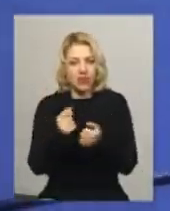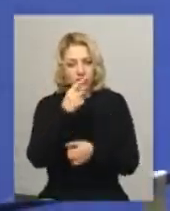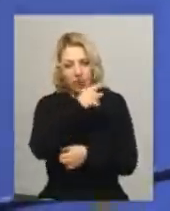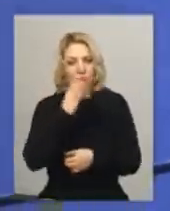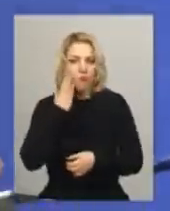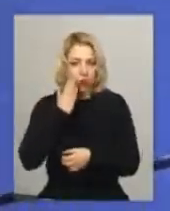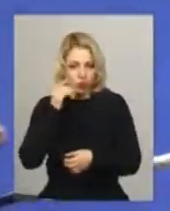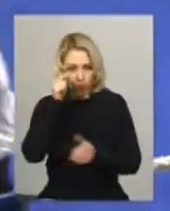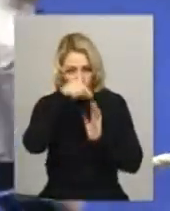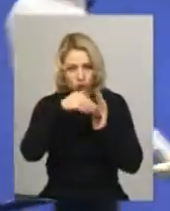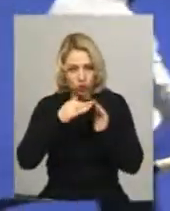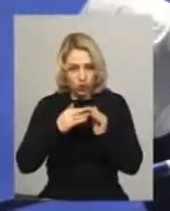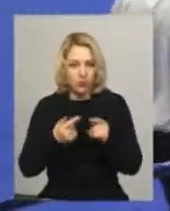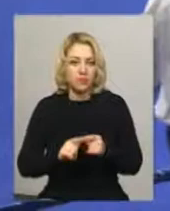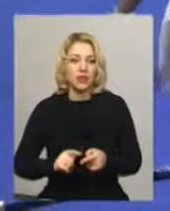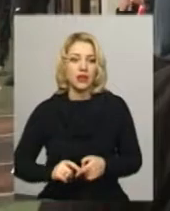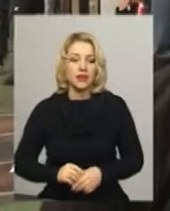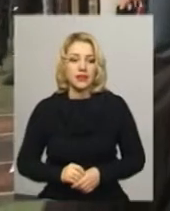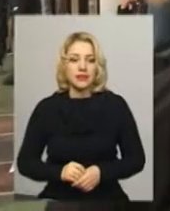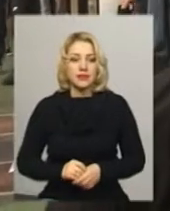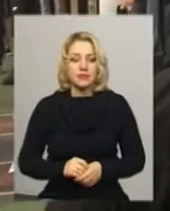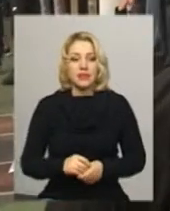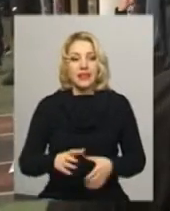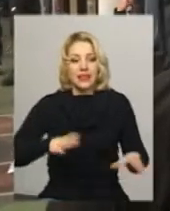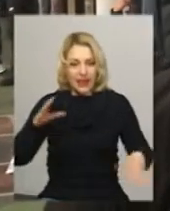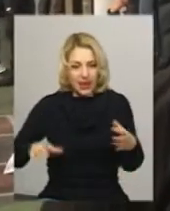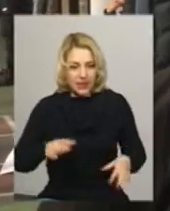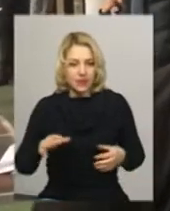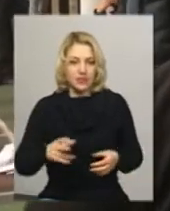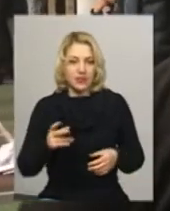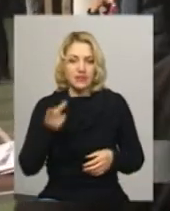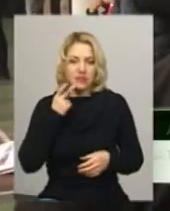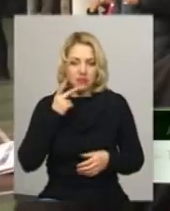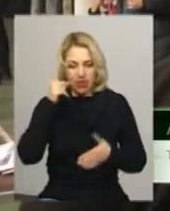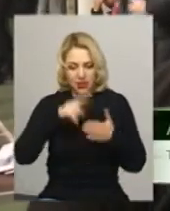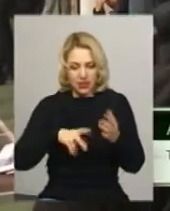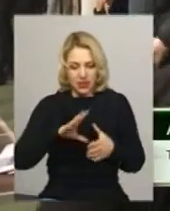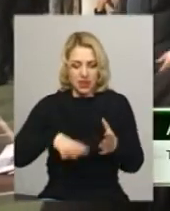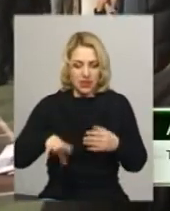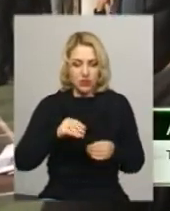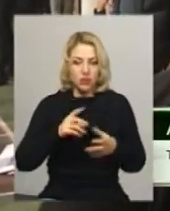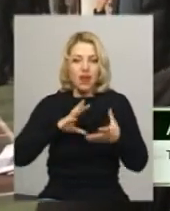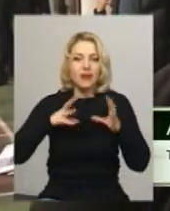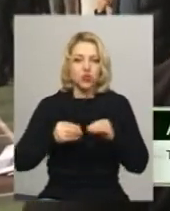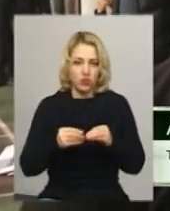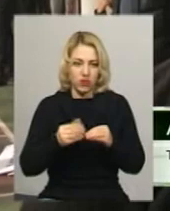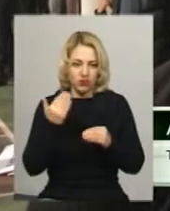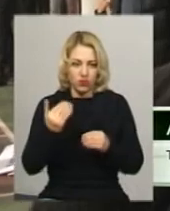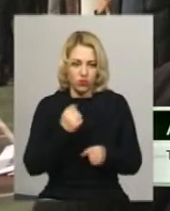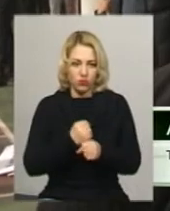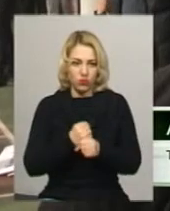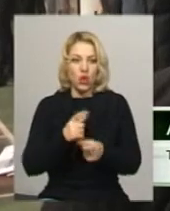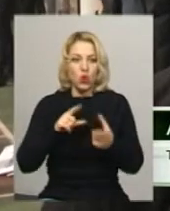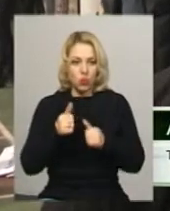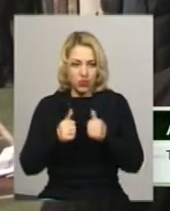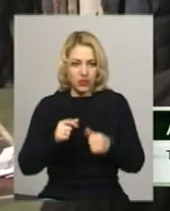що їхні боксери покажуть високі результати. Тренер завжди надіється на це, бо це результат і плід його роботи. Хоча турнір